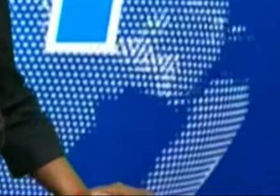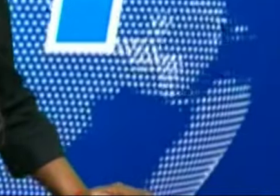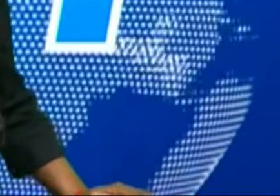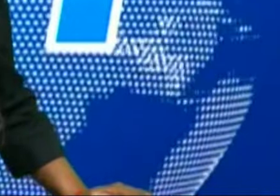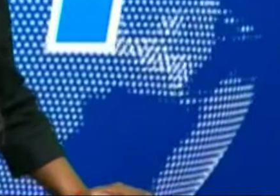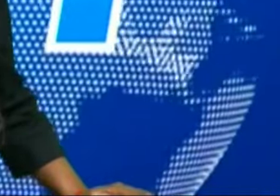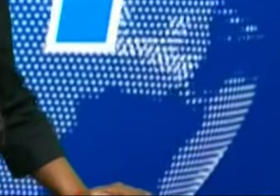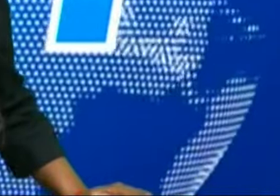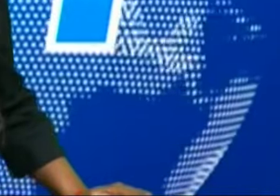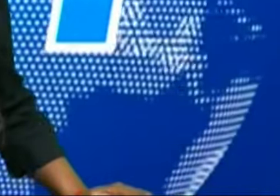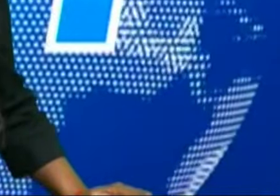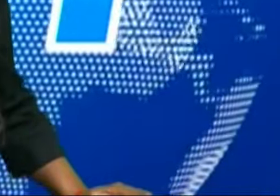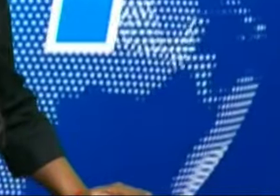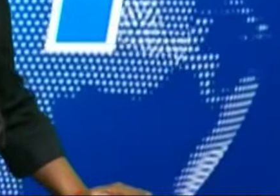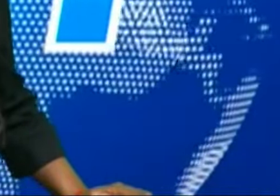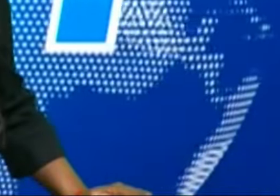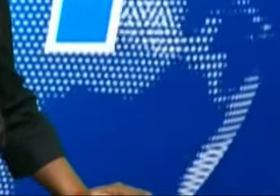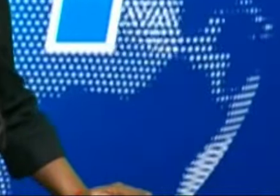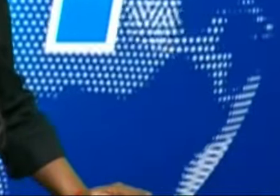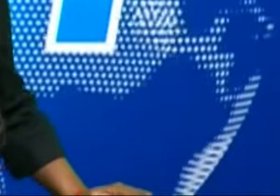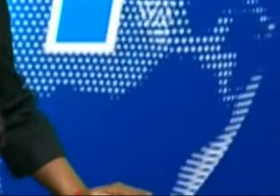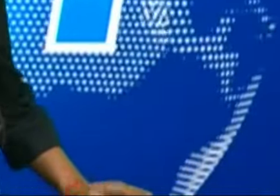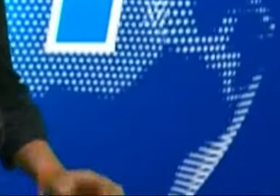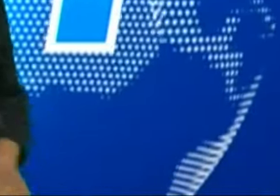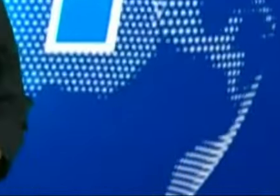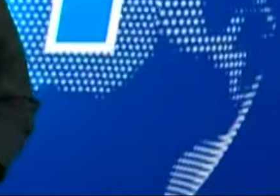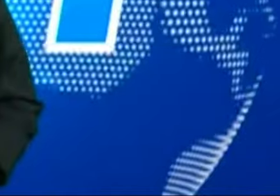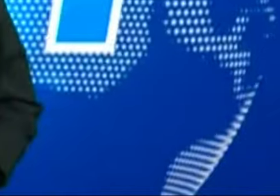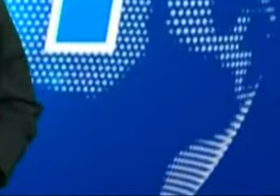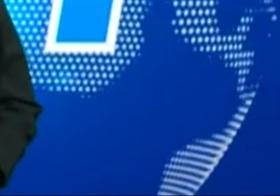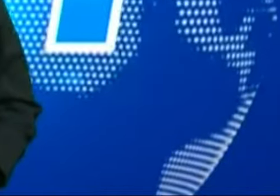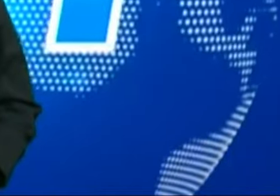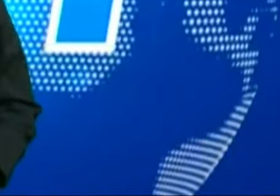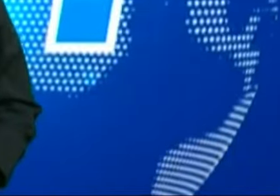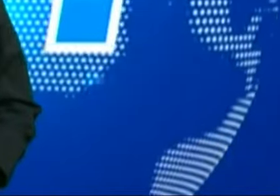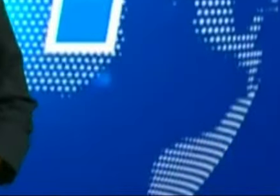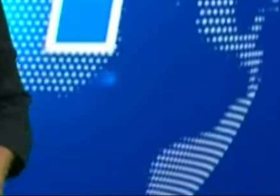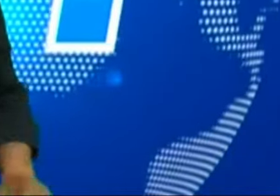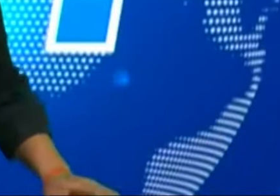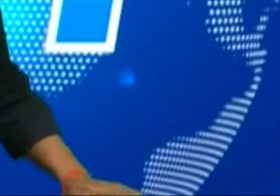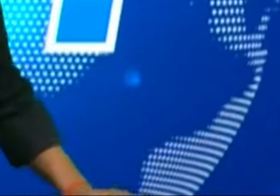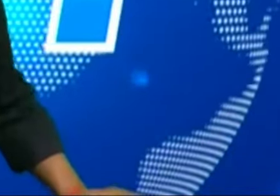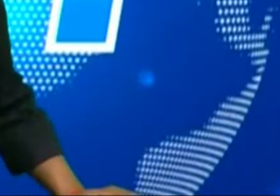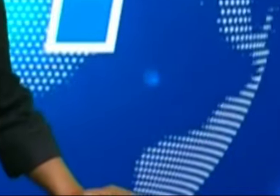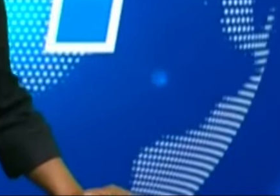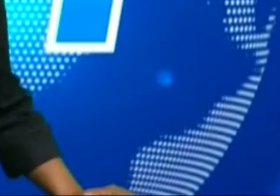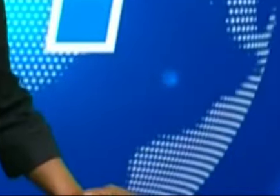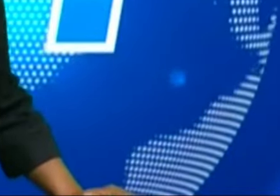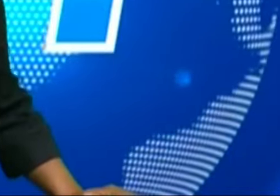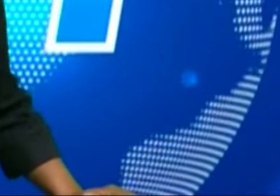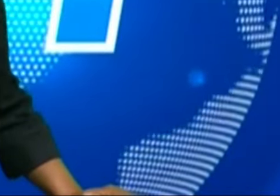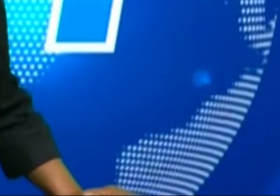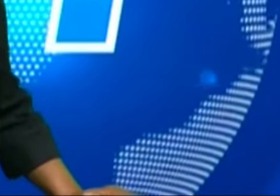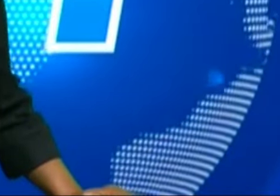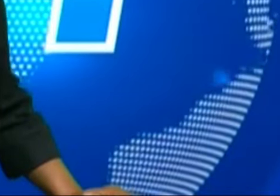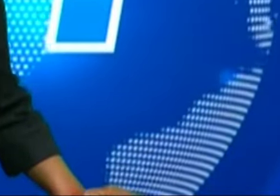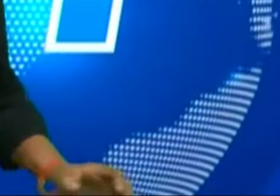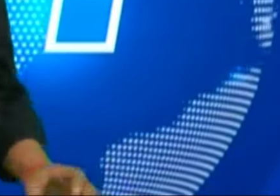éléments des forces armées de la République démocratique du Congo blessés au front. Des images à suivre également dans ces